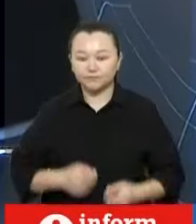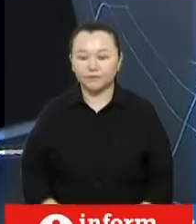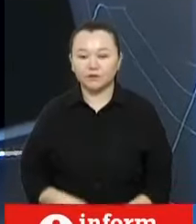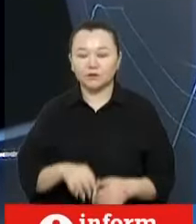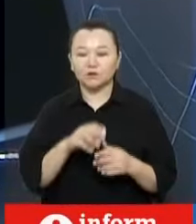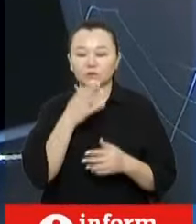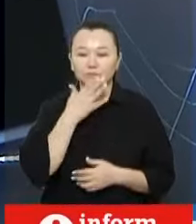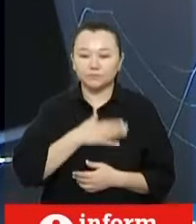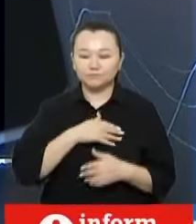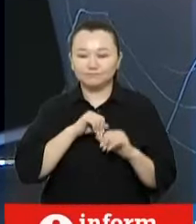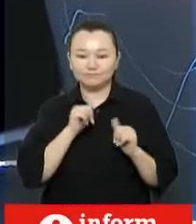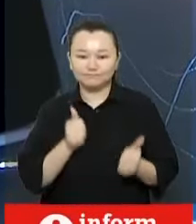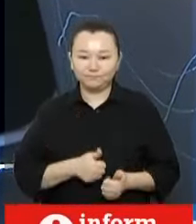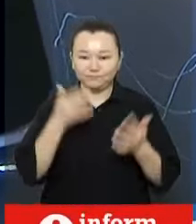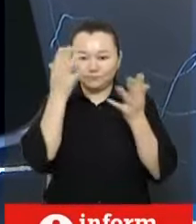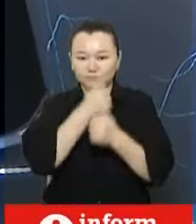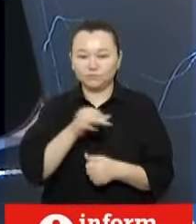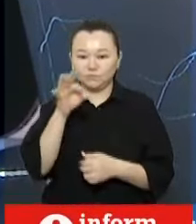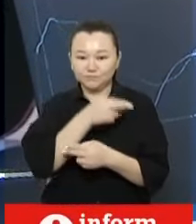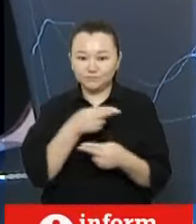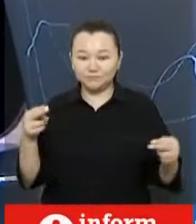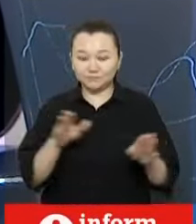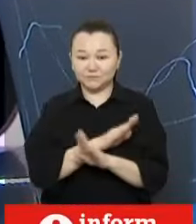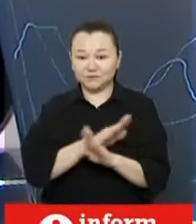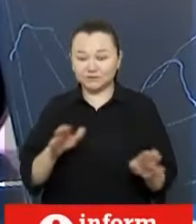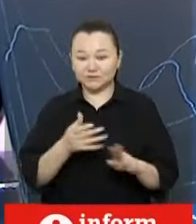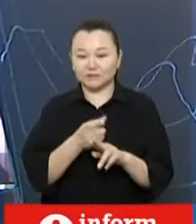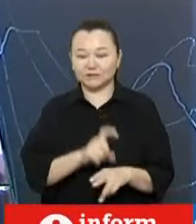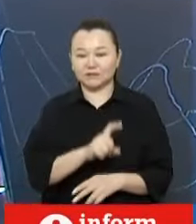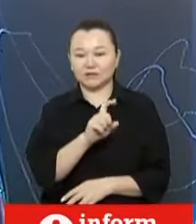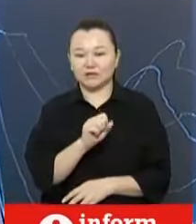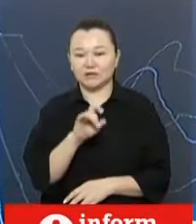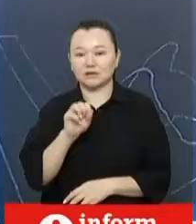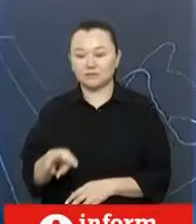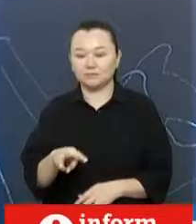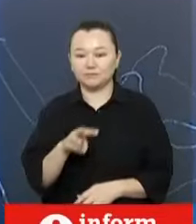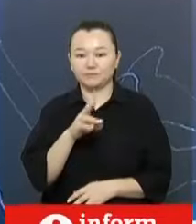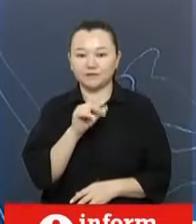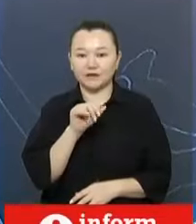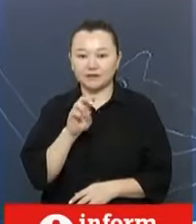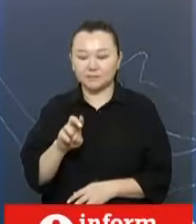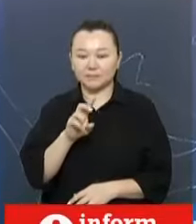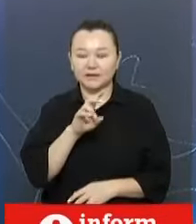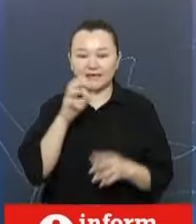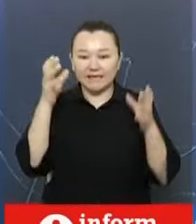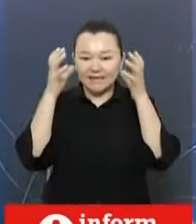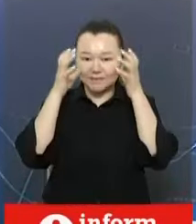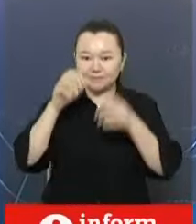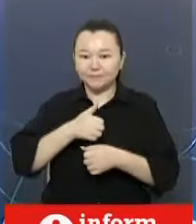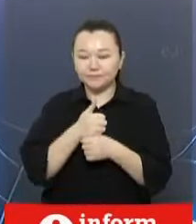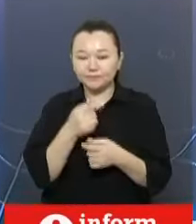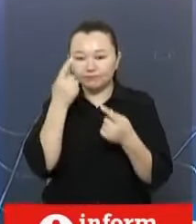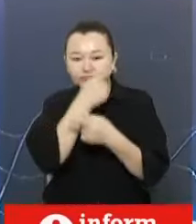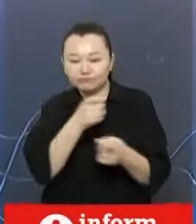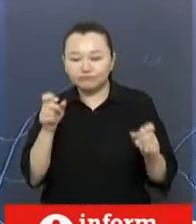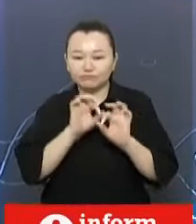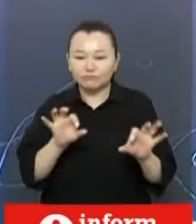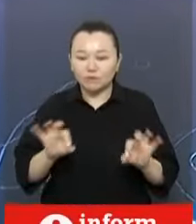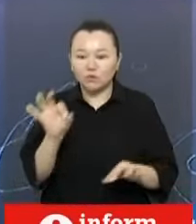Махаббат пен ғашықтық тақырыбындағы өлеңдер харам деген Наиб имамның желде қызу талқыланған пікіріне қатысты Қазақстан мұсылмандар